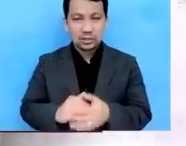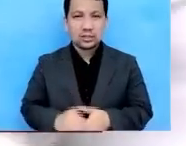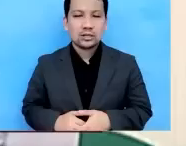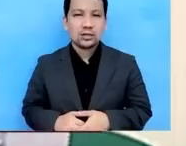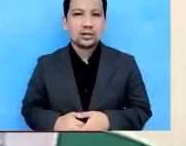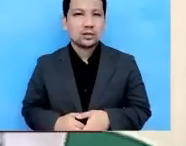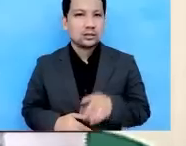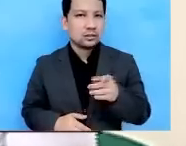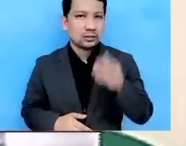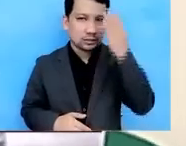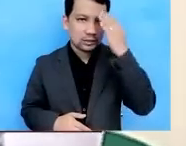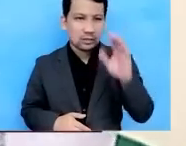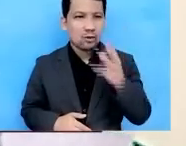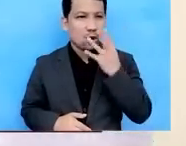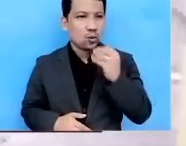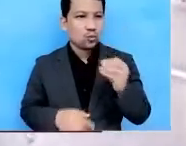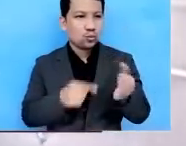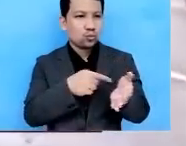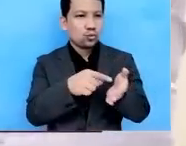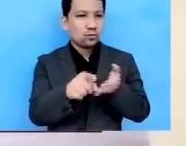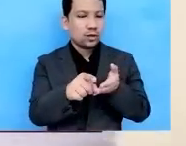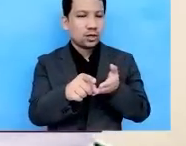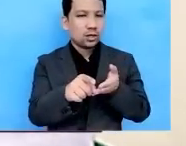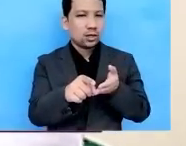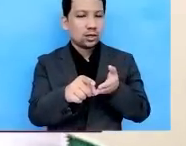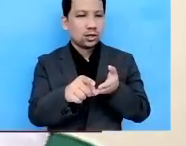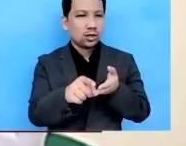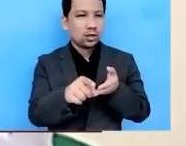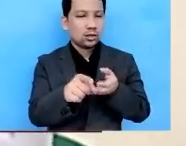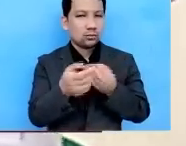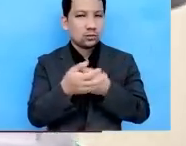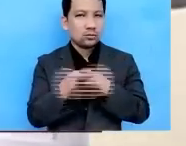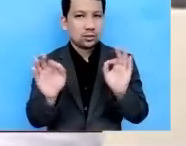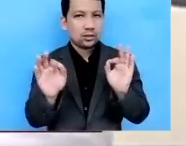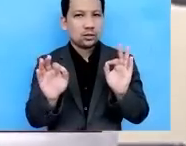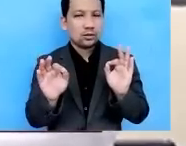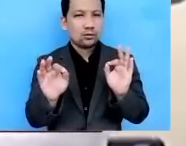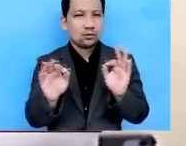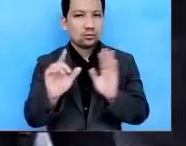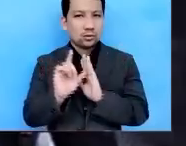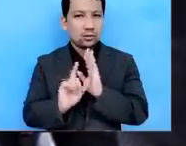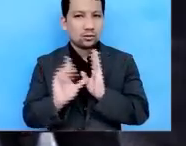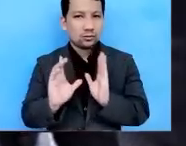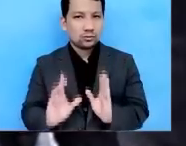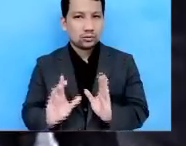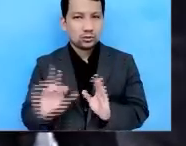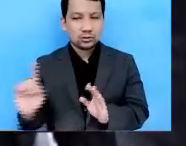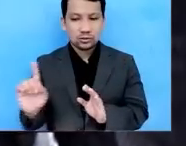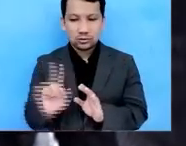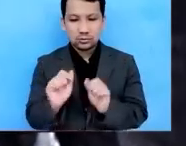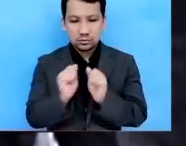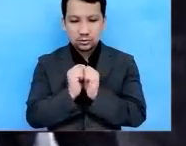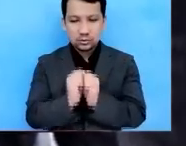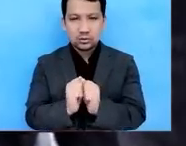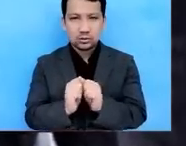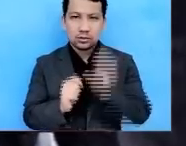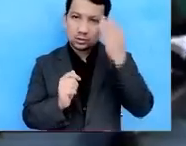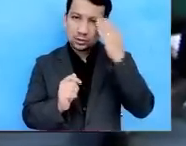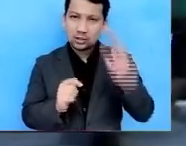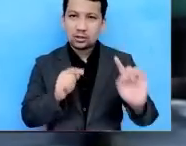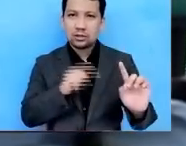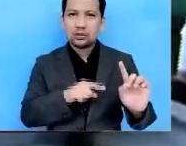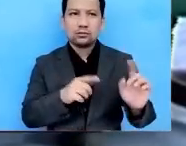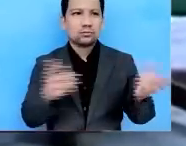Pero di raw niya kilala kung sino ang nagpiansa sa kanya. Kahit ang abogadong kasama ni Alabata sa Senate hearing, di niya raw alam